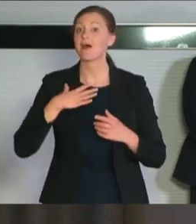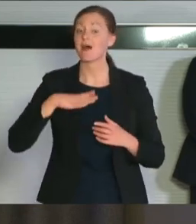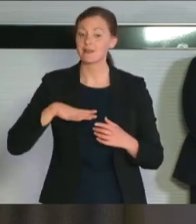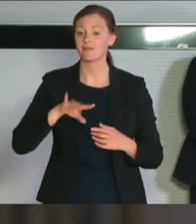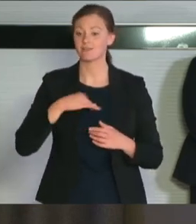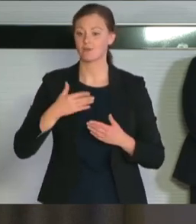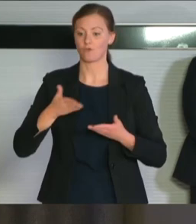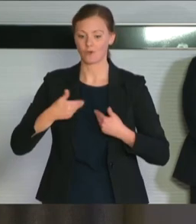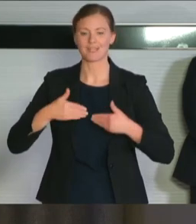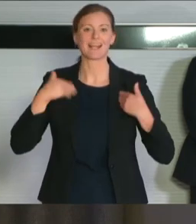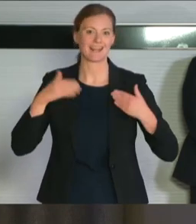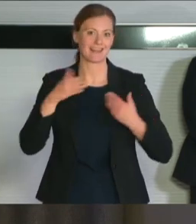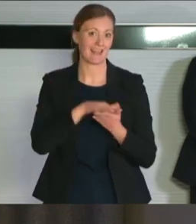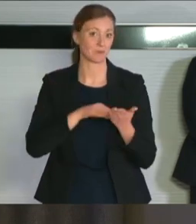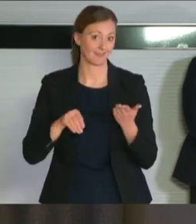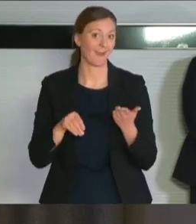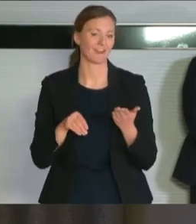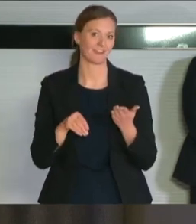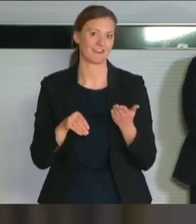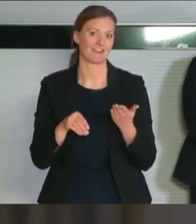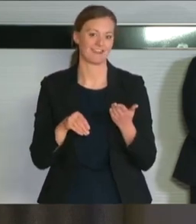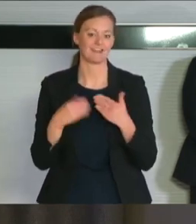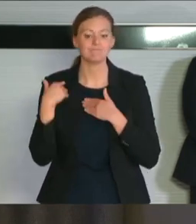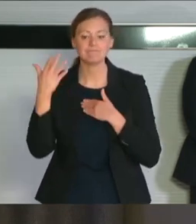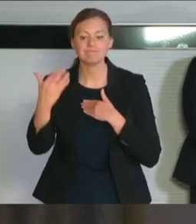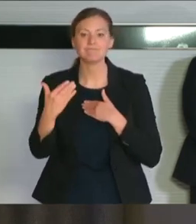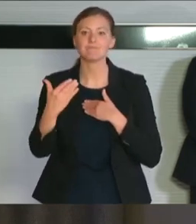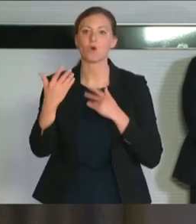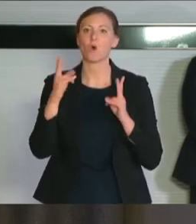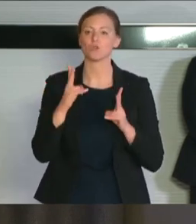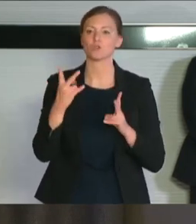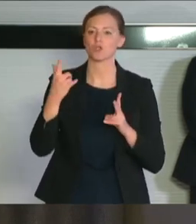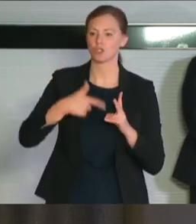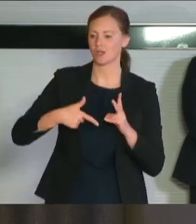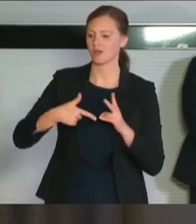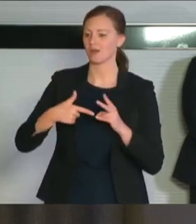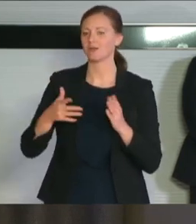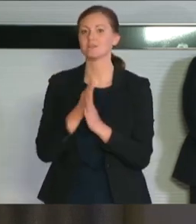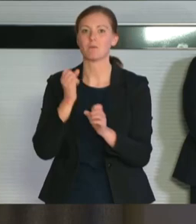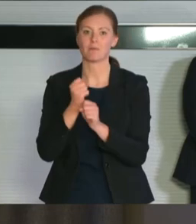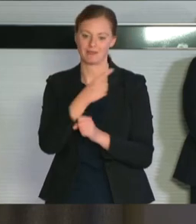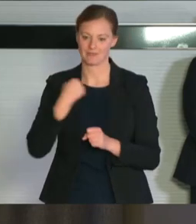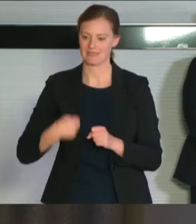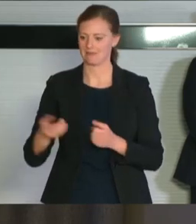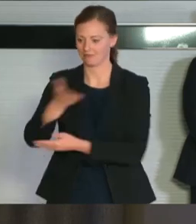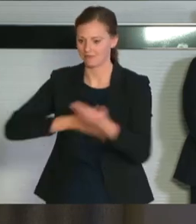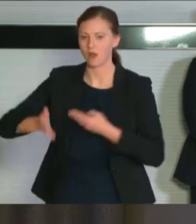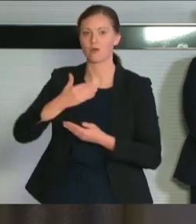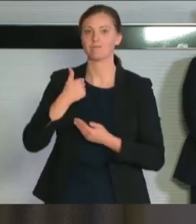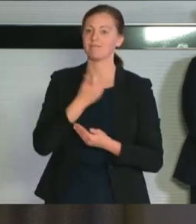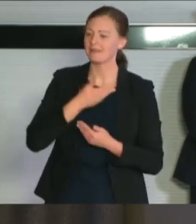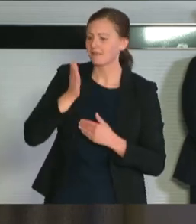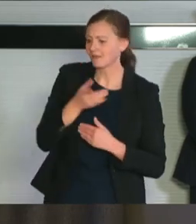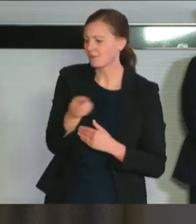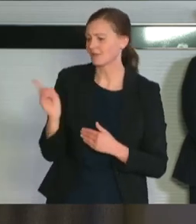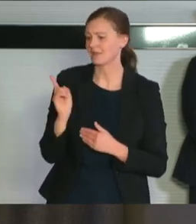noen gledelige resultater på det området senere, ikke minst takket være også samarbeid med Kina, som jeg veldig takknemlig for, at de nå har fått